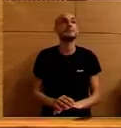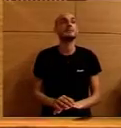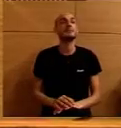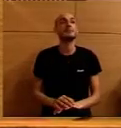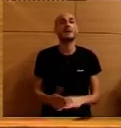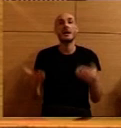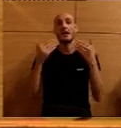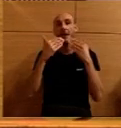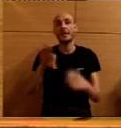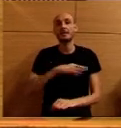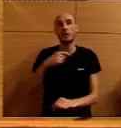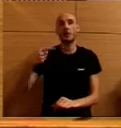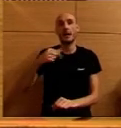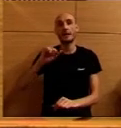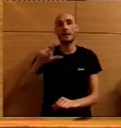Gracias, señora Gil.